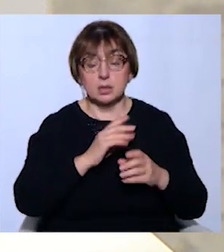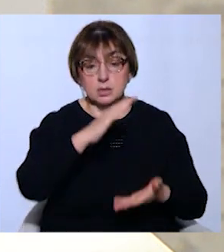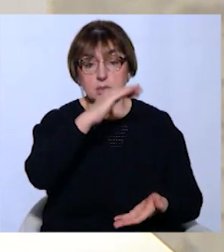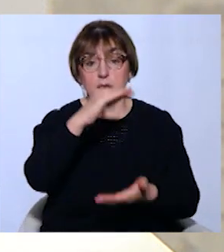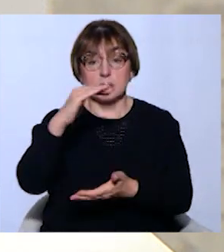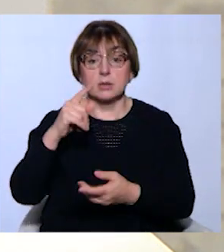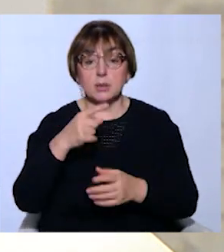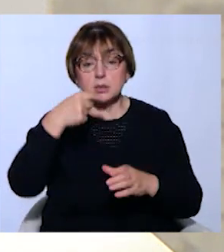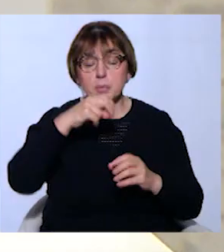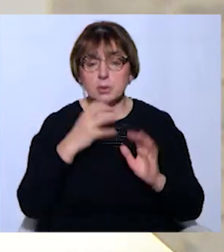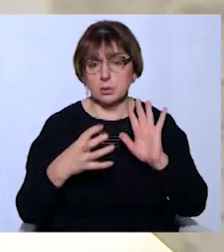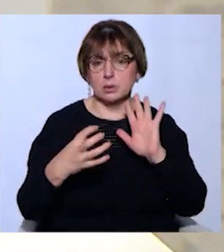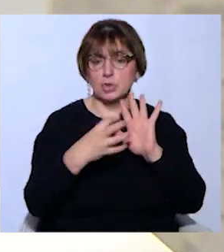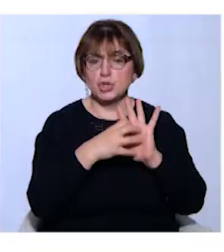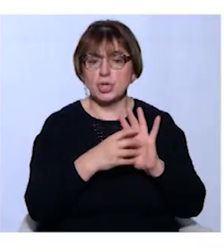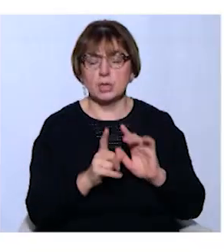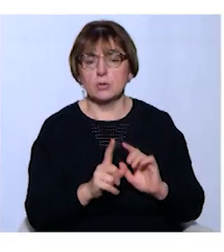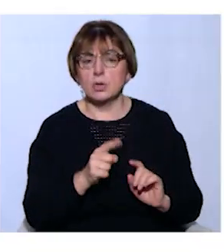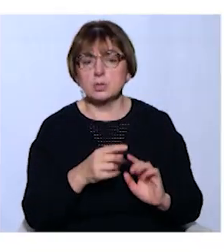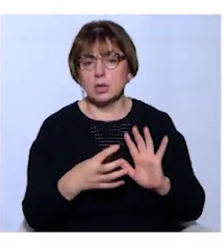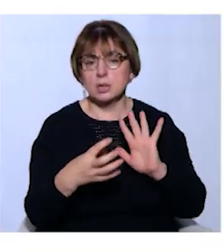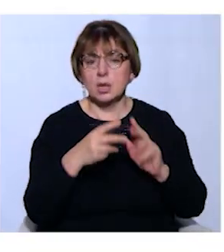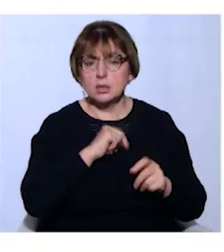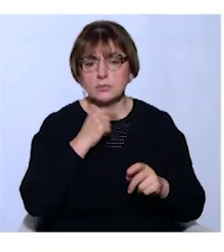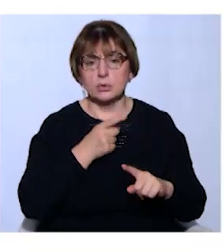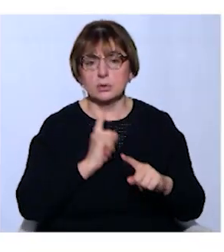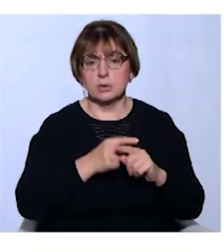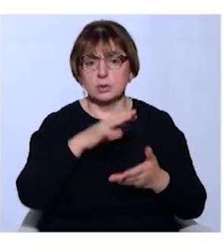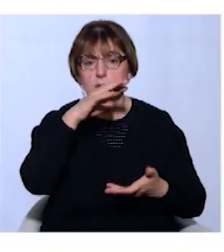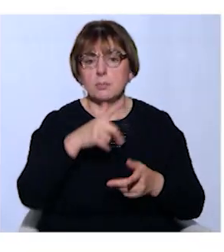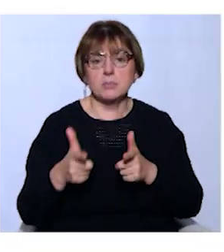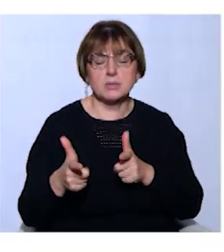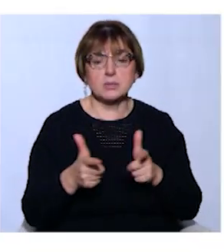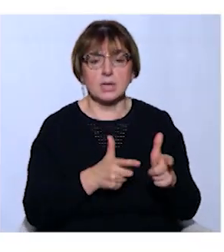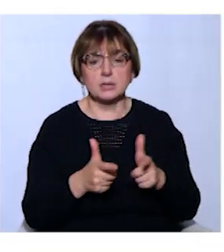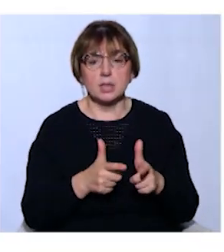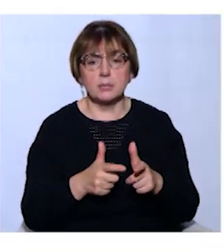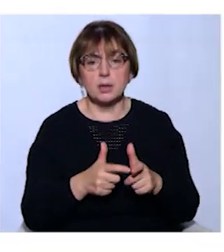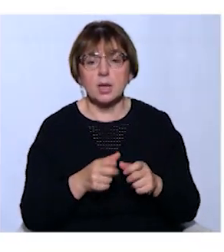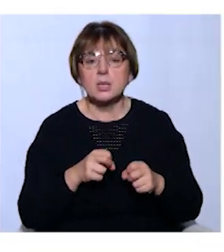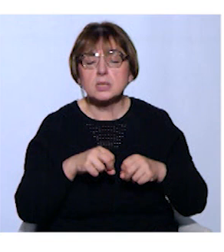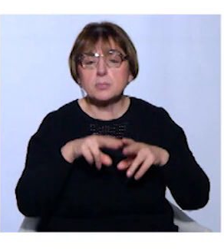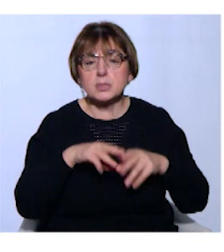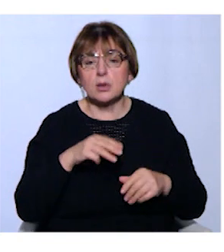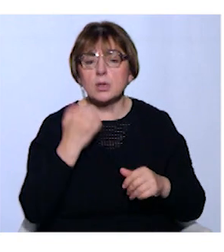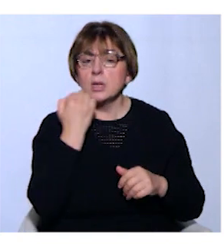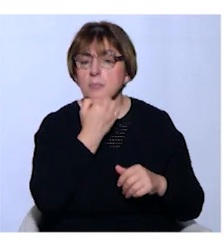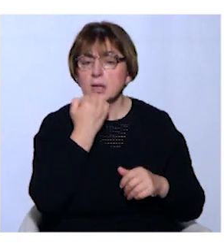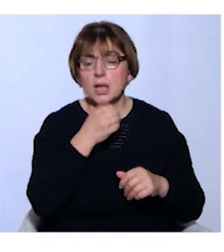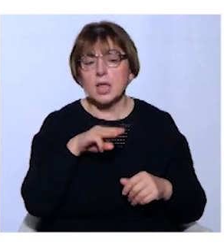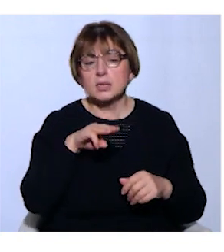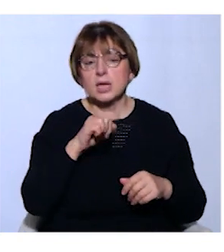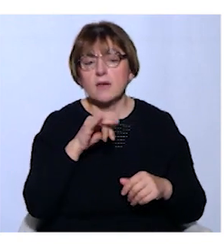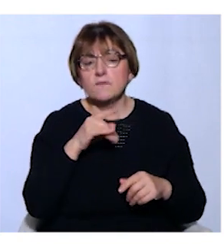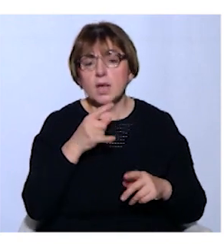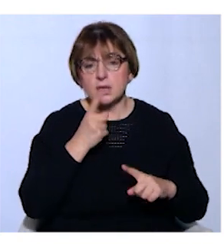რაღაცა სპეციალური დატანილი ნიშანი, ხო? ეს კასრები მზადდება ტყვიისაგან. ტყვია ეს არის ლითონი,